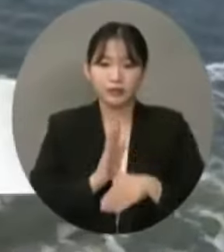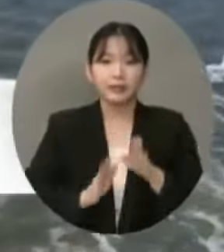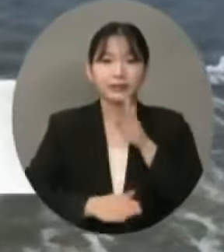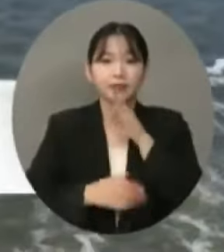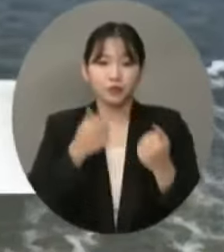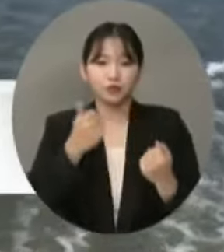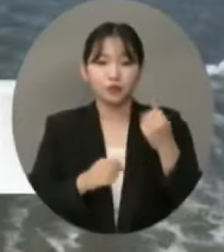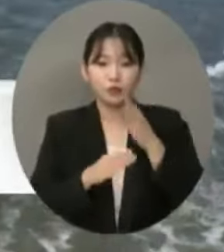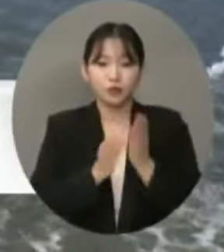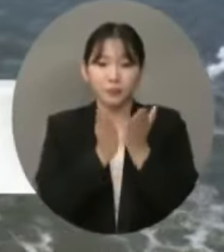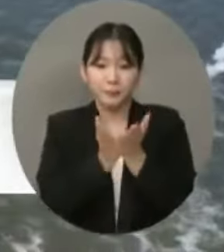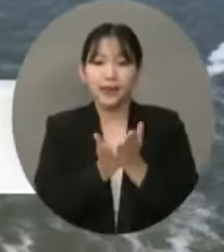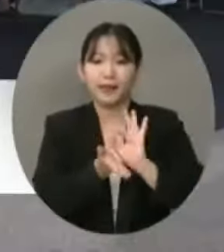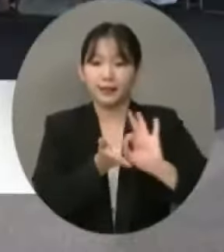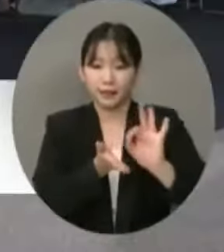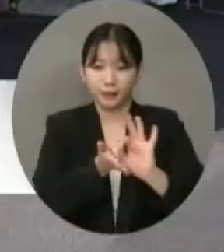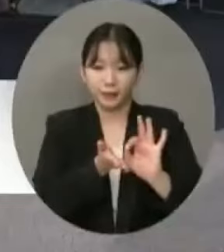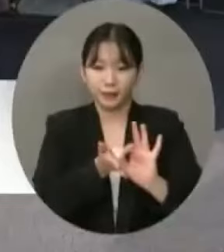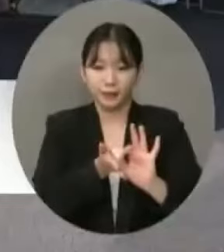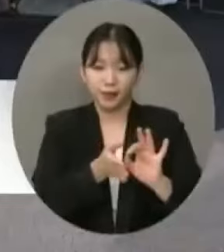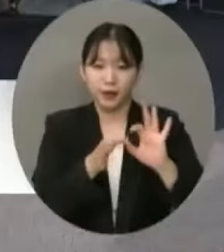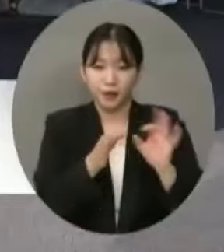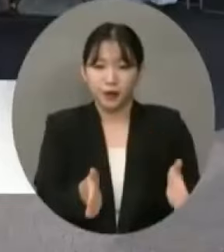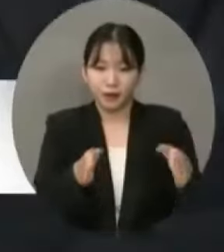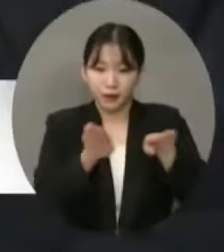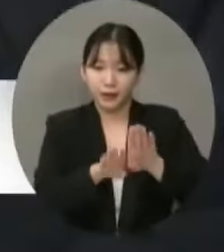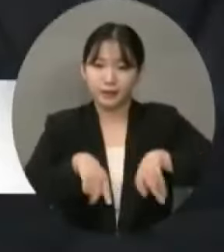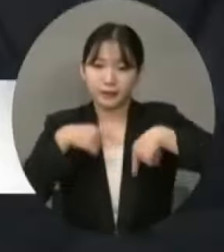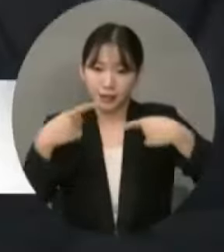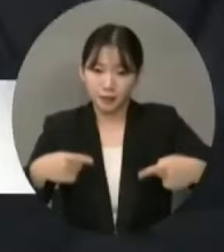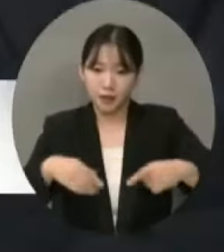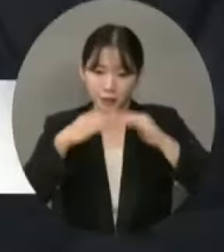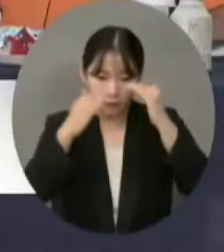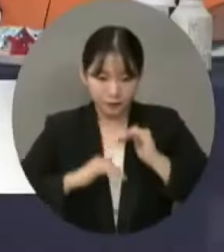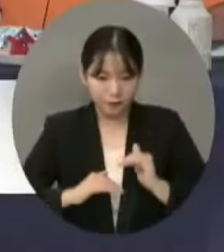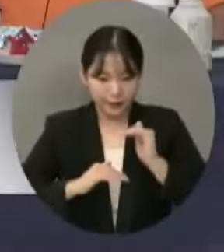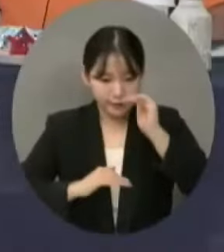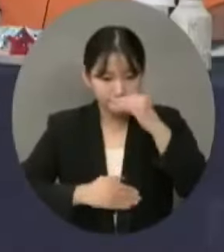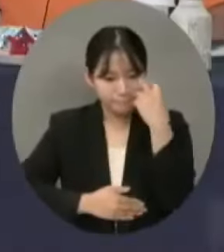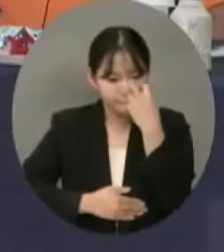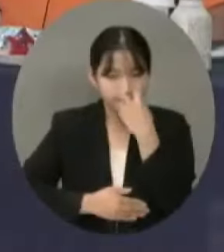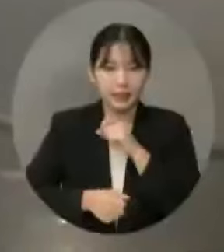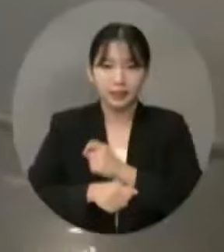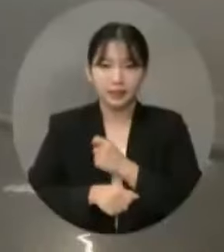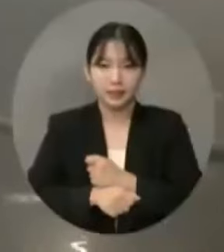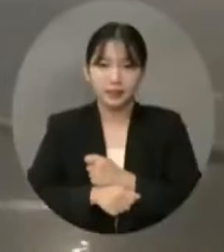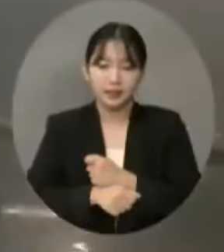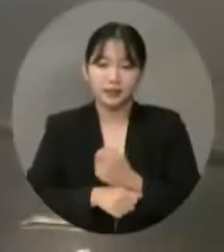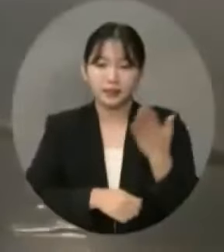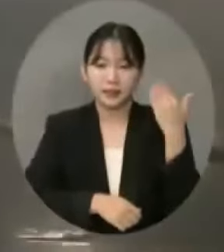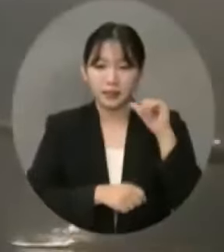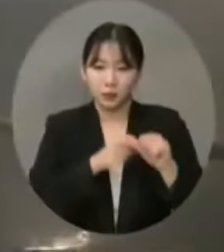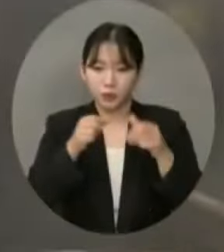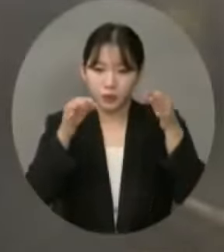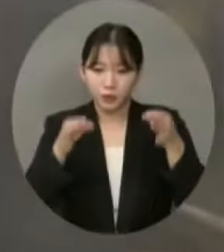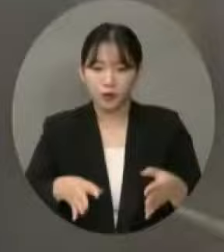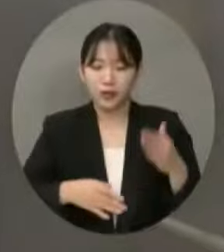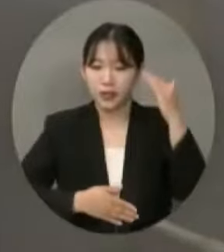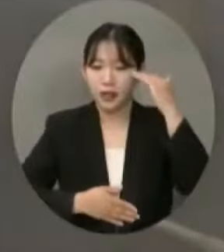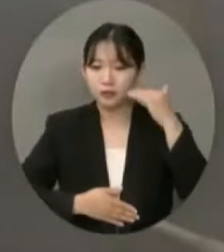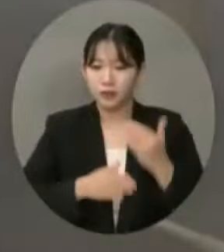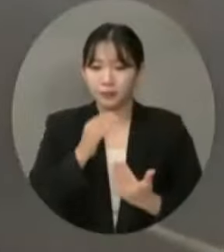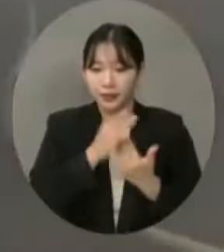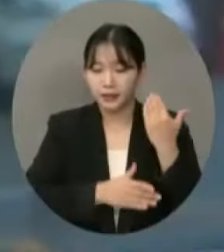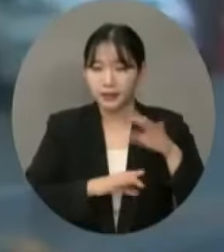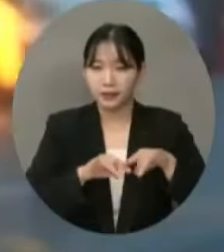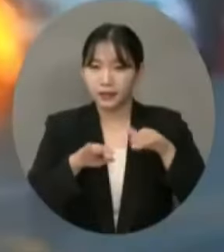실제 운항 중인 여객선이 투입됐고 유관 기관들이 참여해 모든 과정을 점검했습니다. 지난 5년간 국내에서